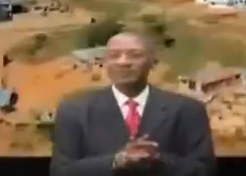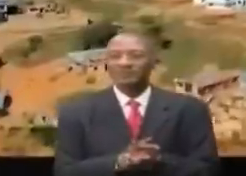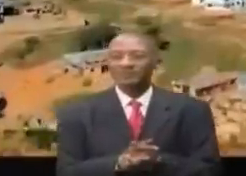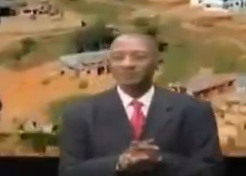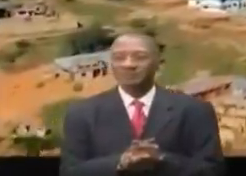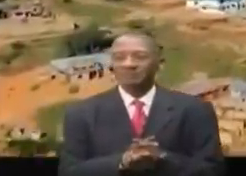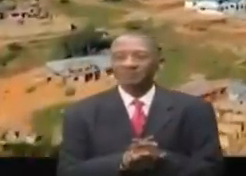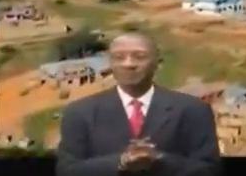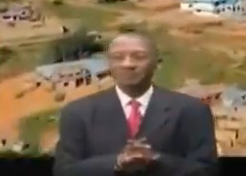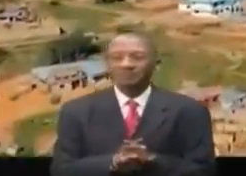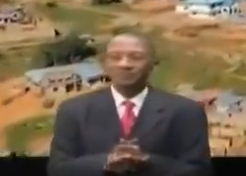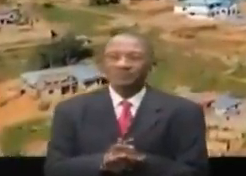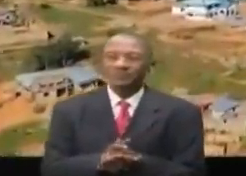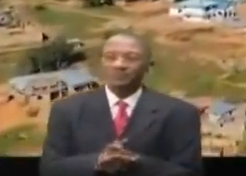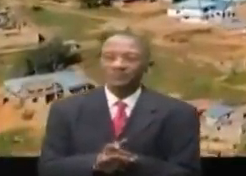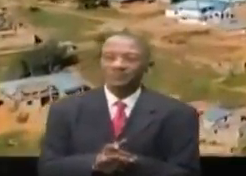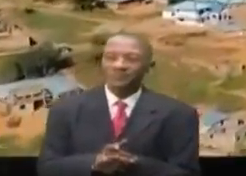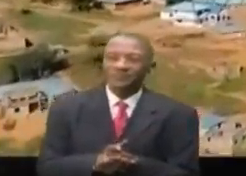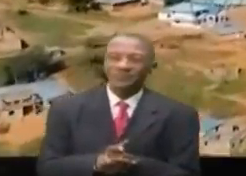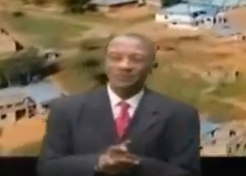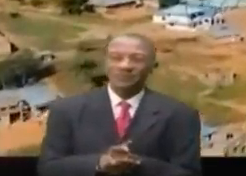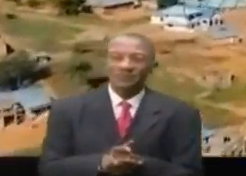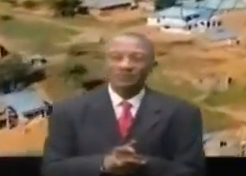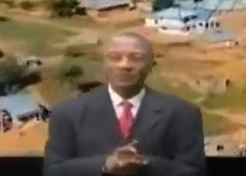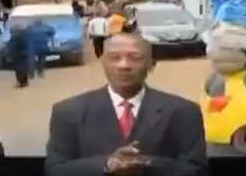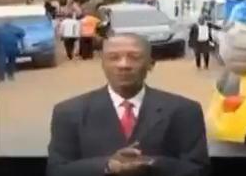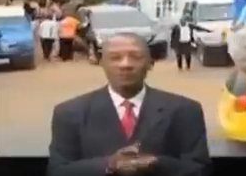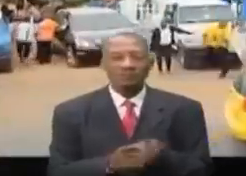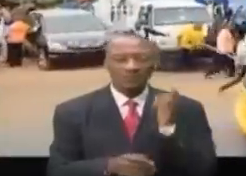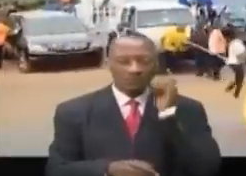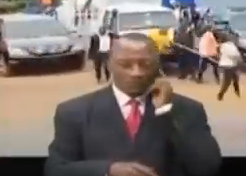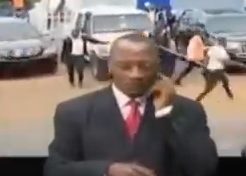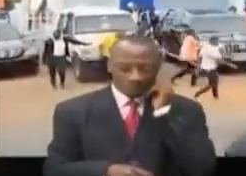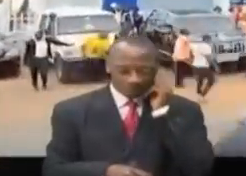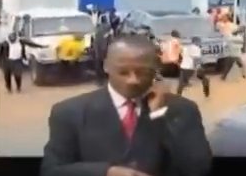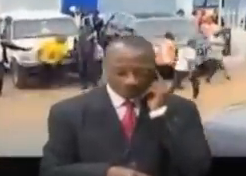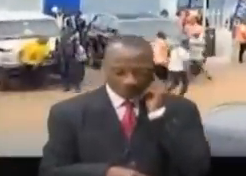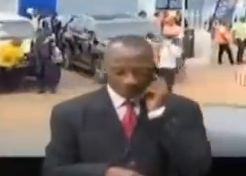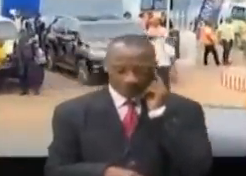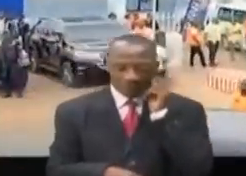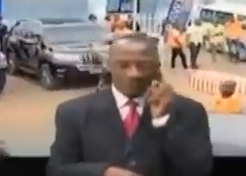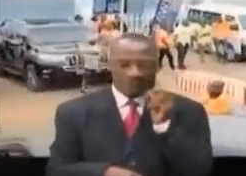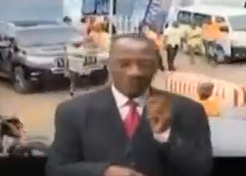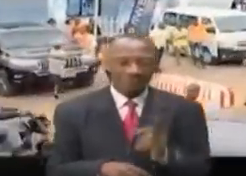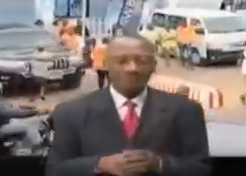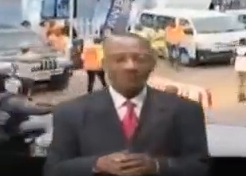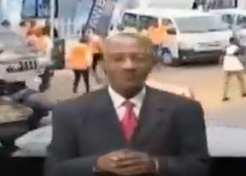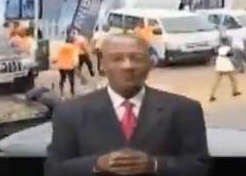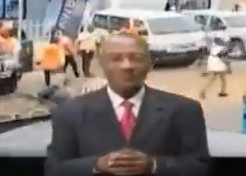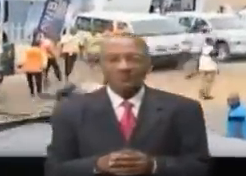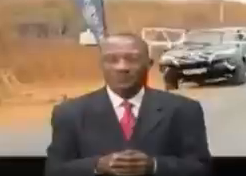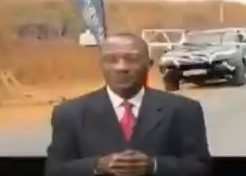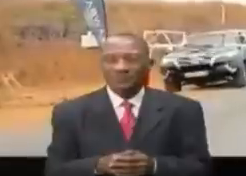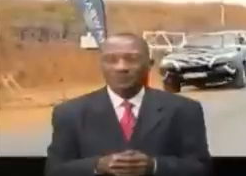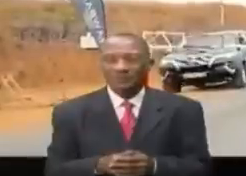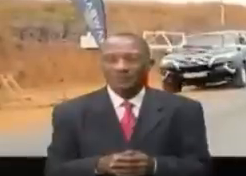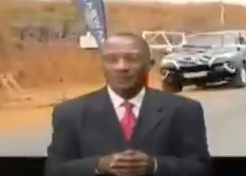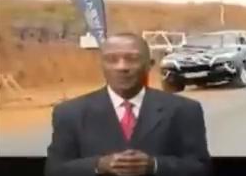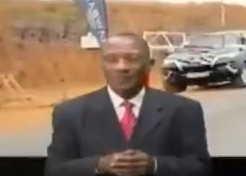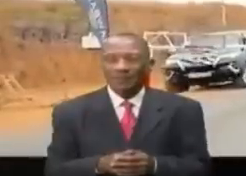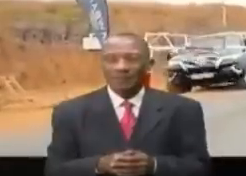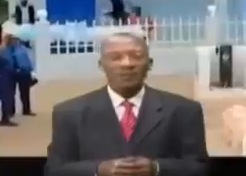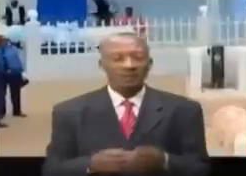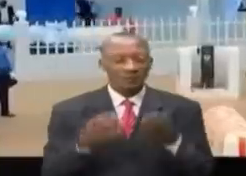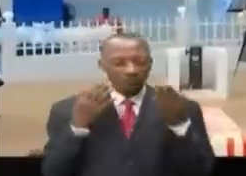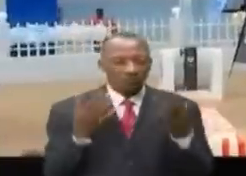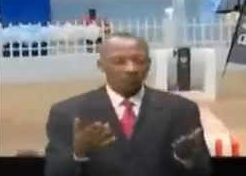Des recettes du Congo central vient de s'installer à Lufu. Ce poste frontière avec l'Angola est une porte d'entrée des